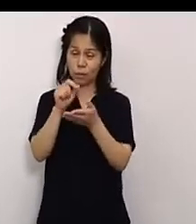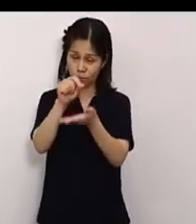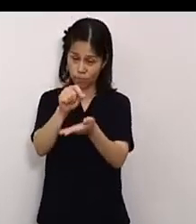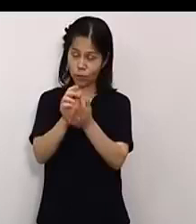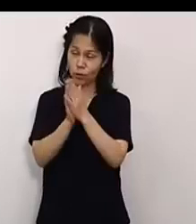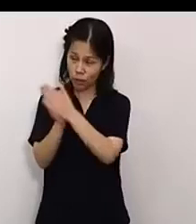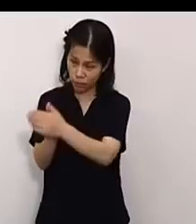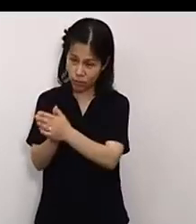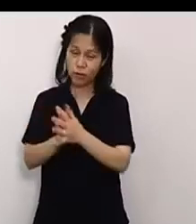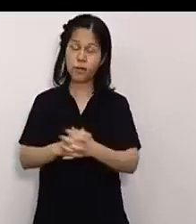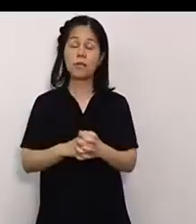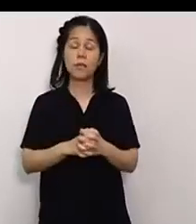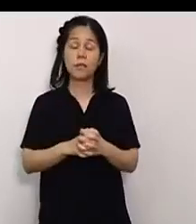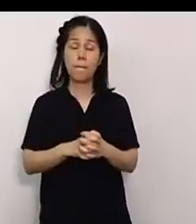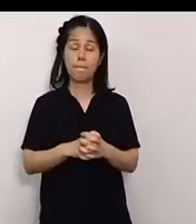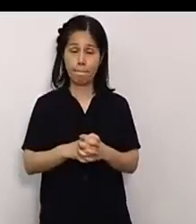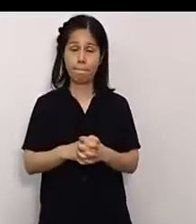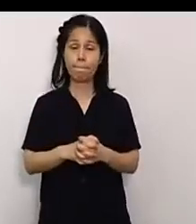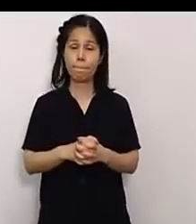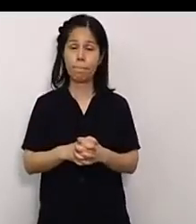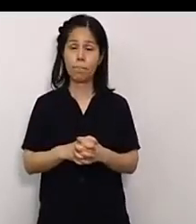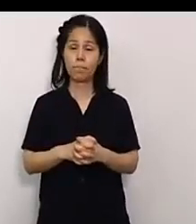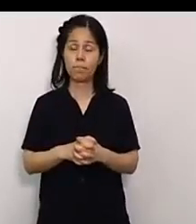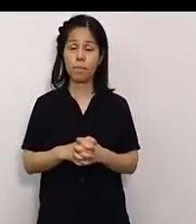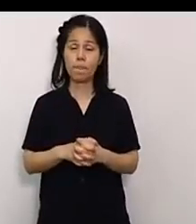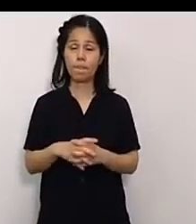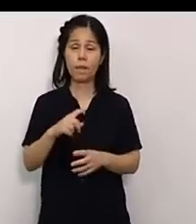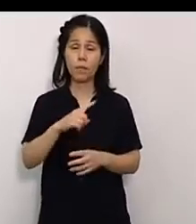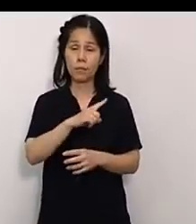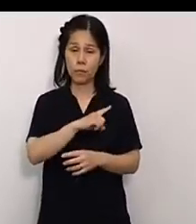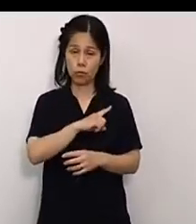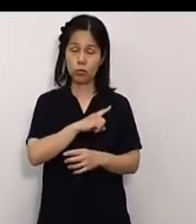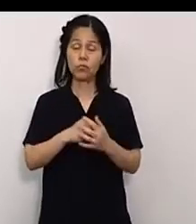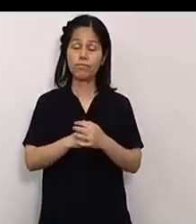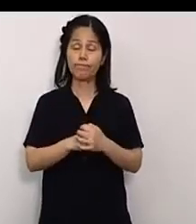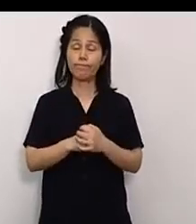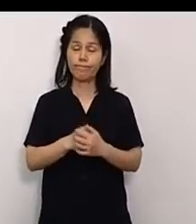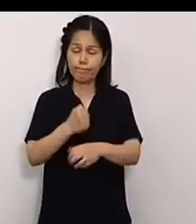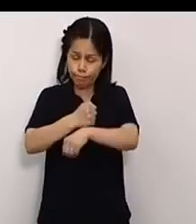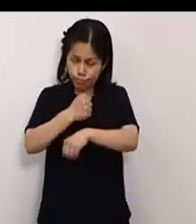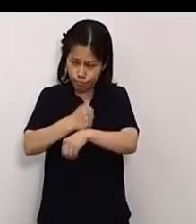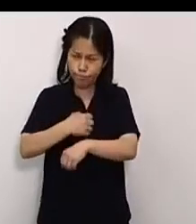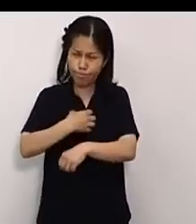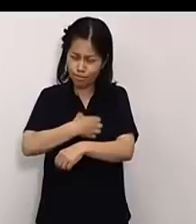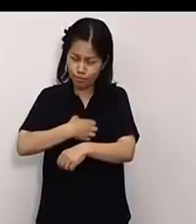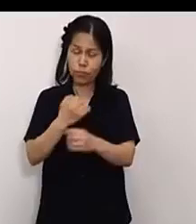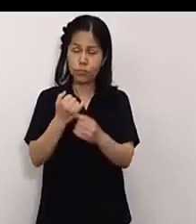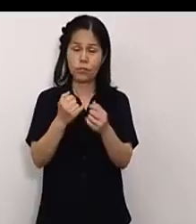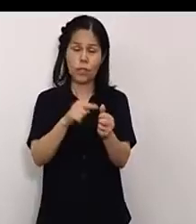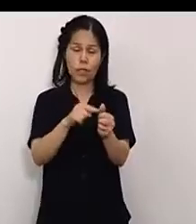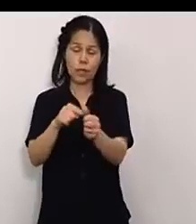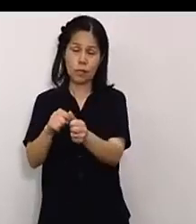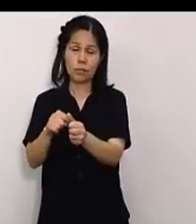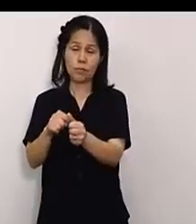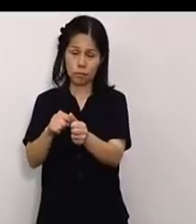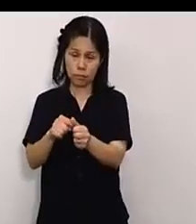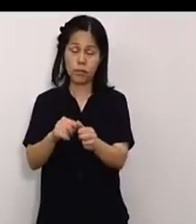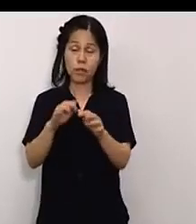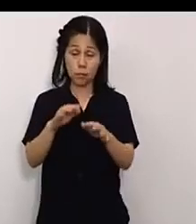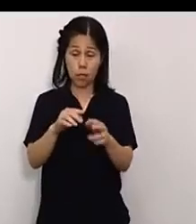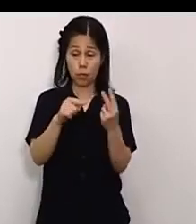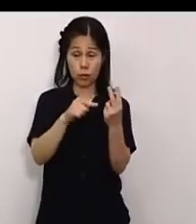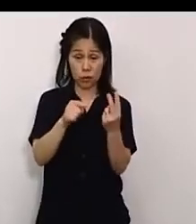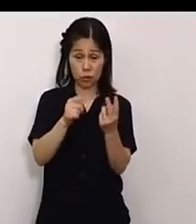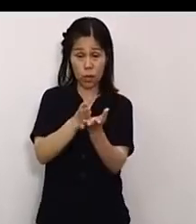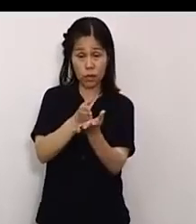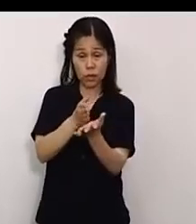と思います。はいはい、お願いします。 まずですね、困難を抱えている人は今六郎さんとか